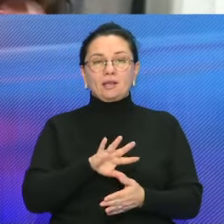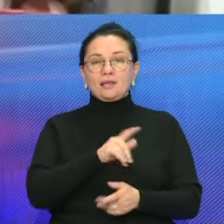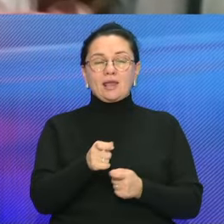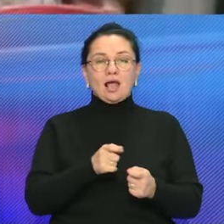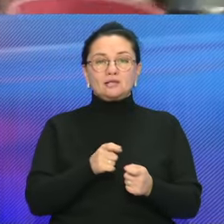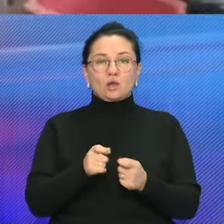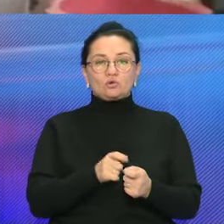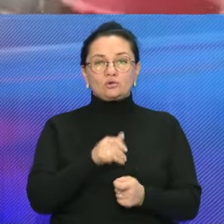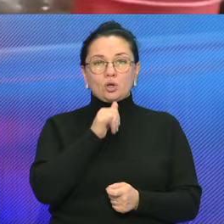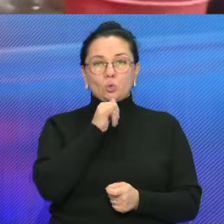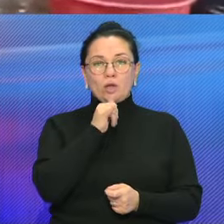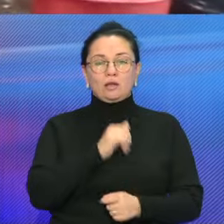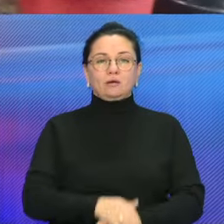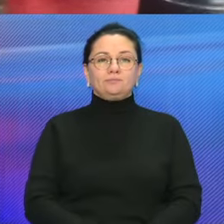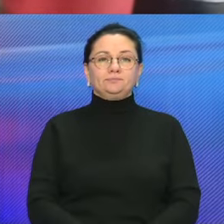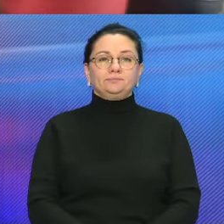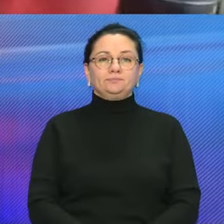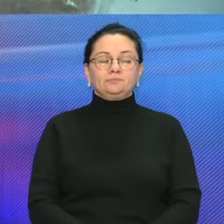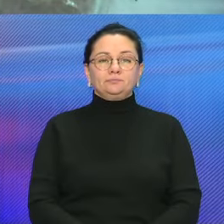неосторожное курение.